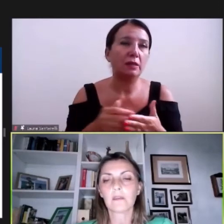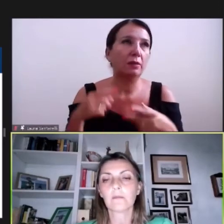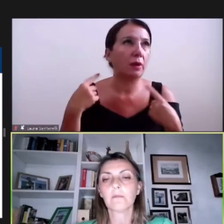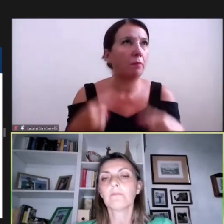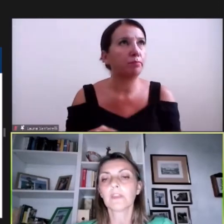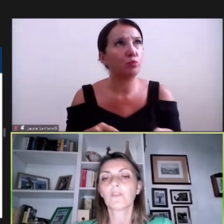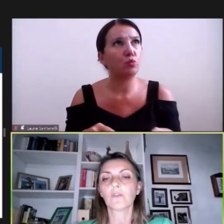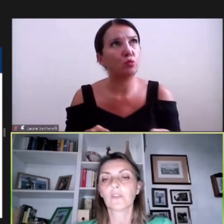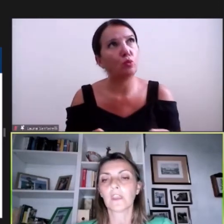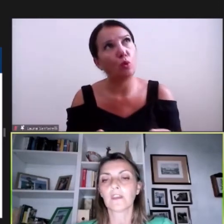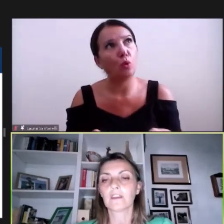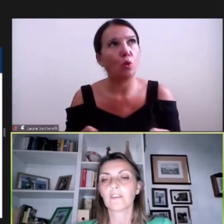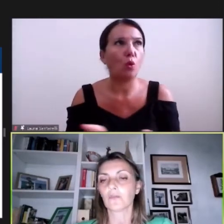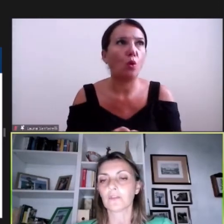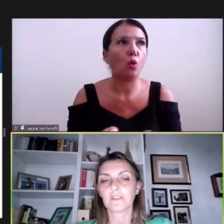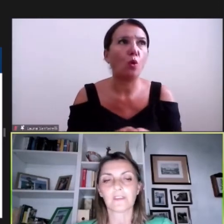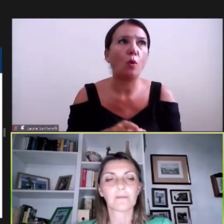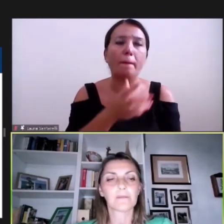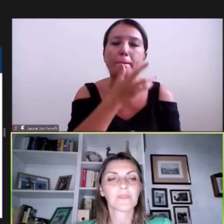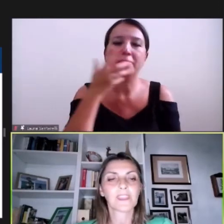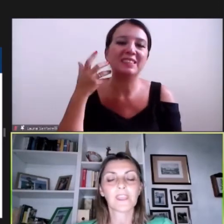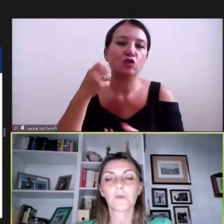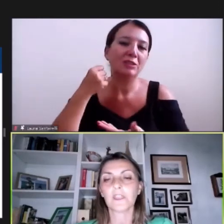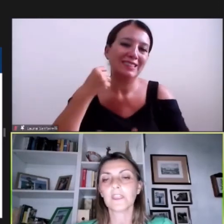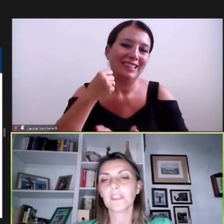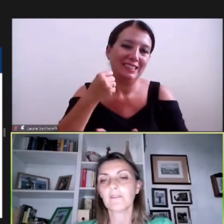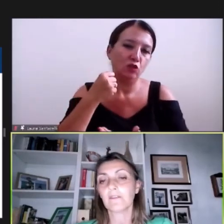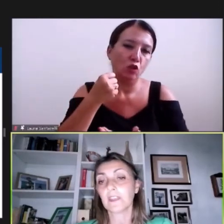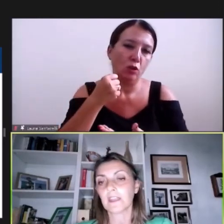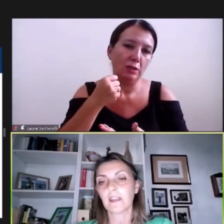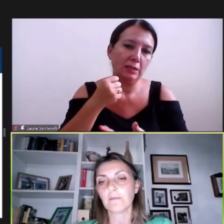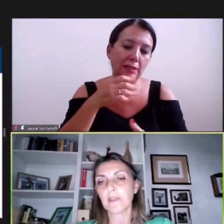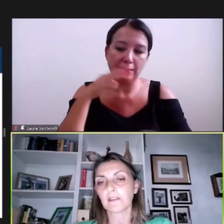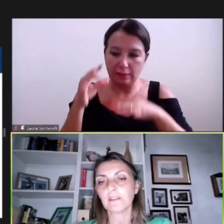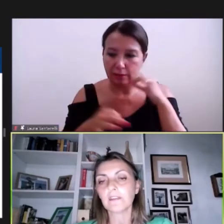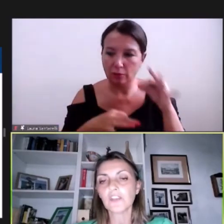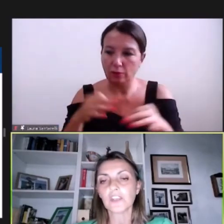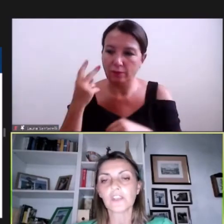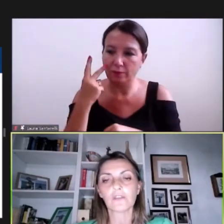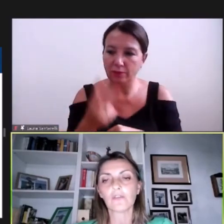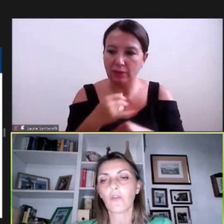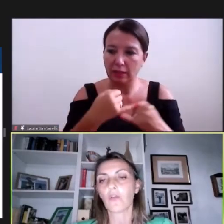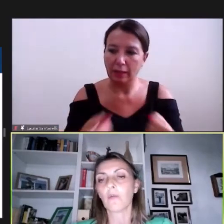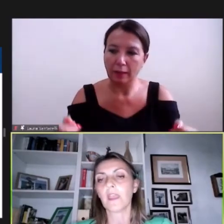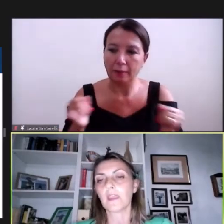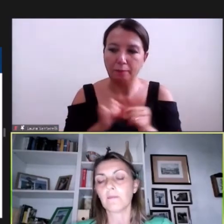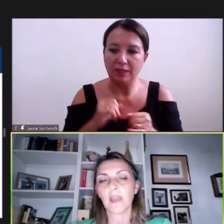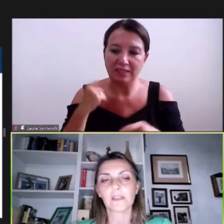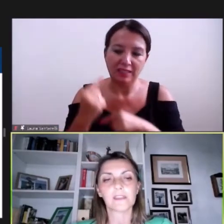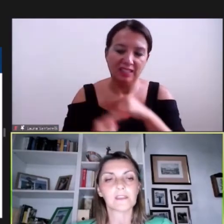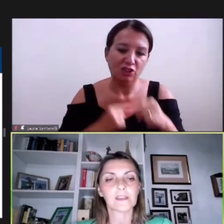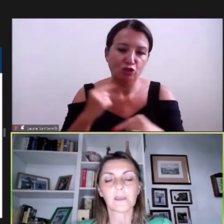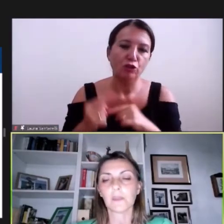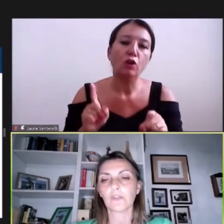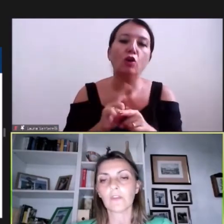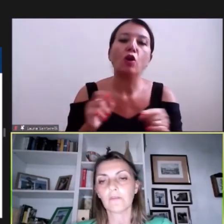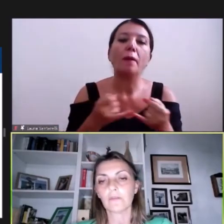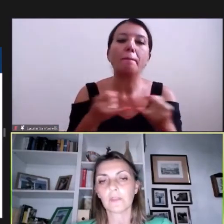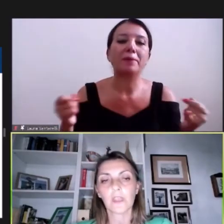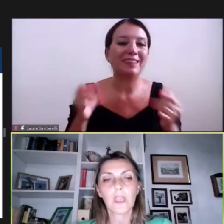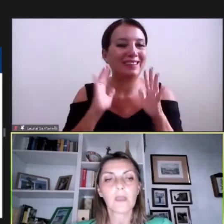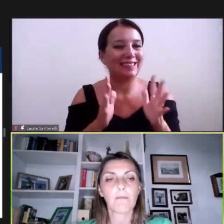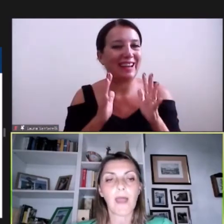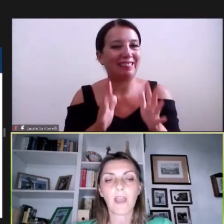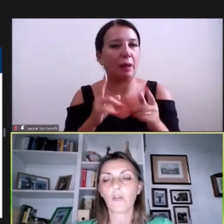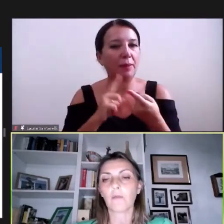come preziose risorse. E quindi vedere gli impianti di riciclo non come impianti di trattamento